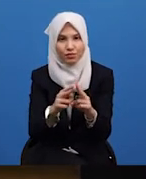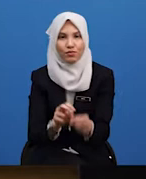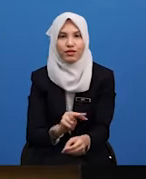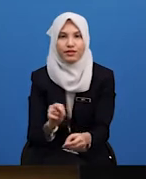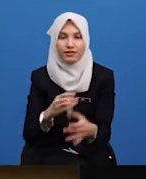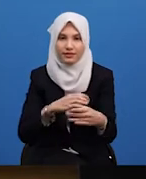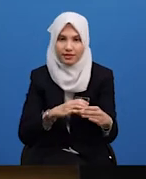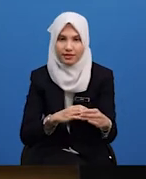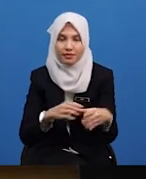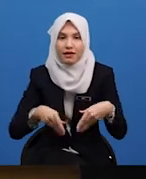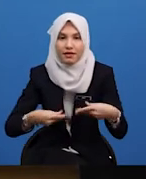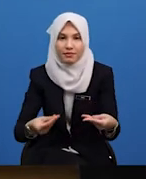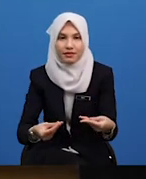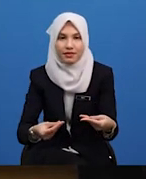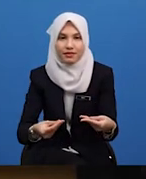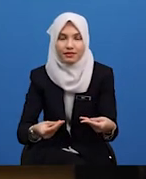bagaimana triplet dimainkan.